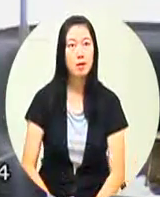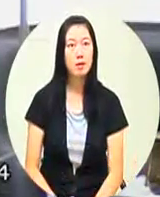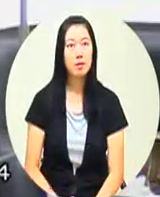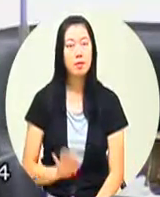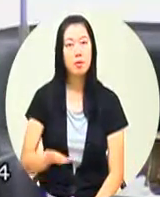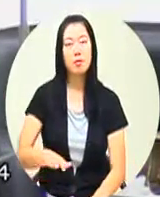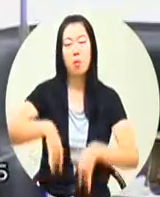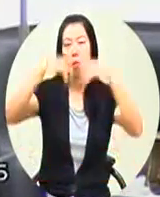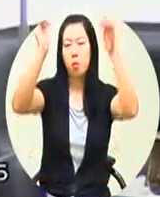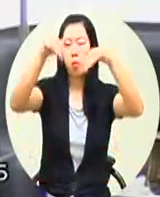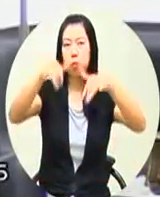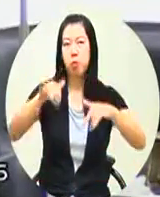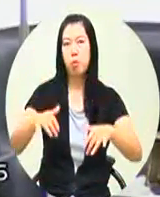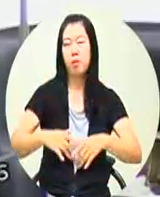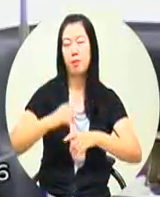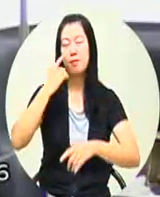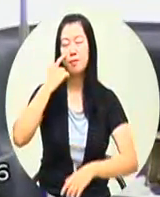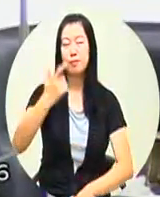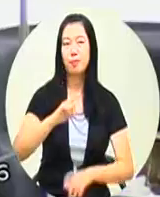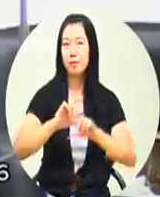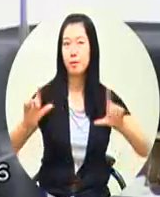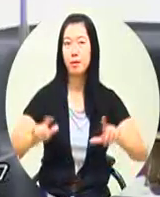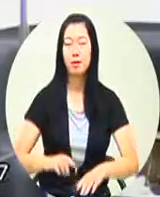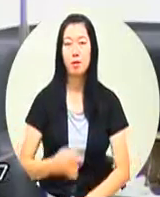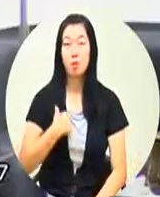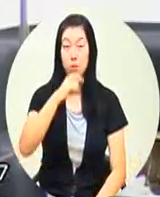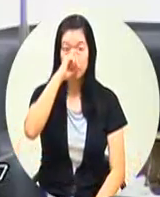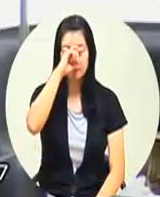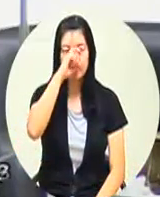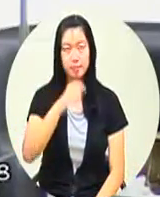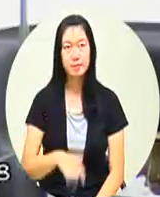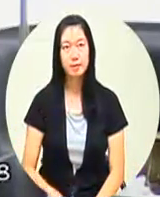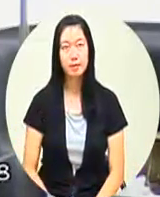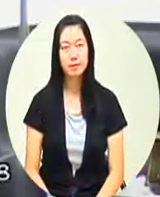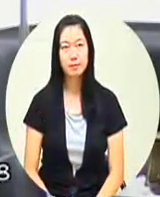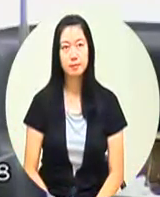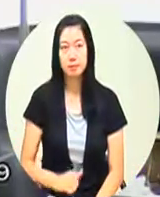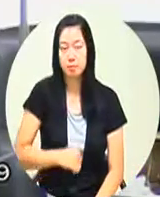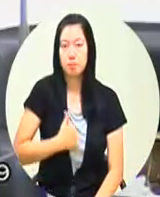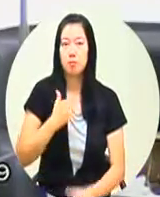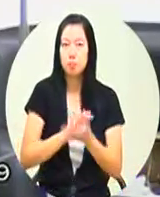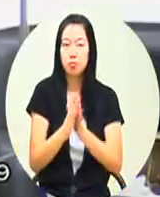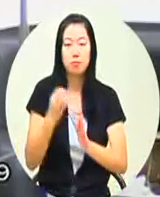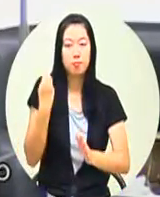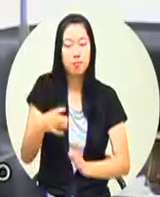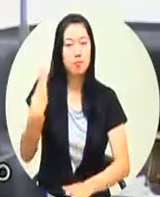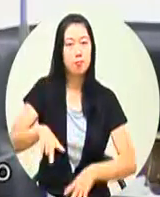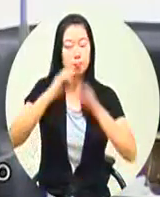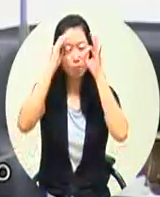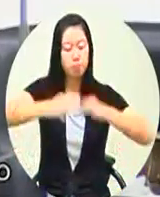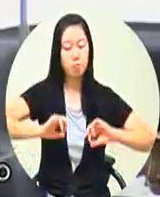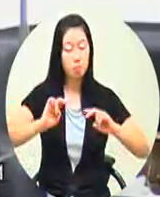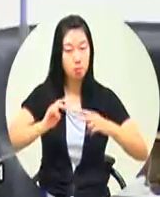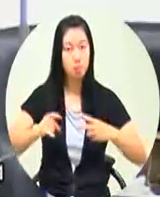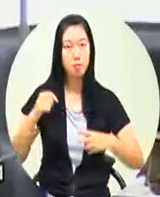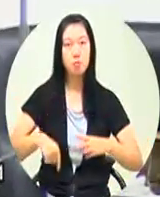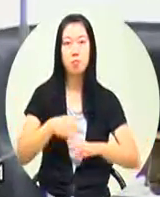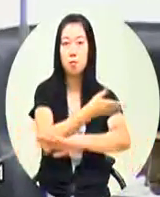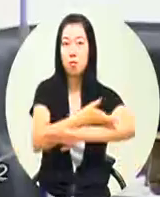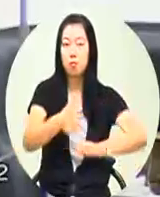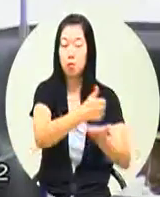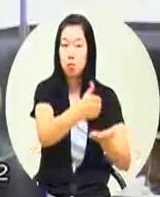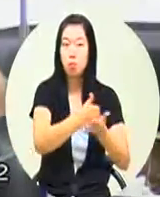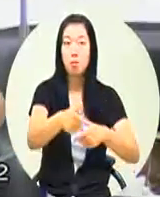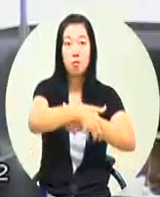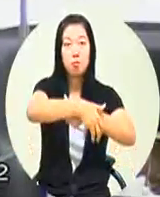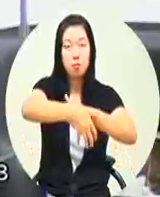彩热拢是这么大，啊，所以是希望说哦，真的要重新去检讨哦，这个排水的系统哦，要